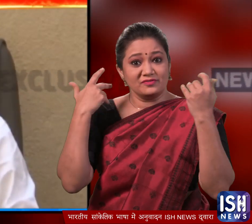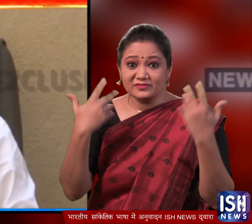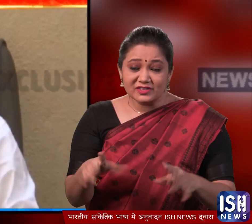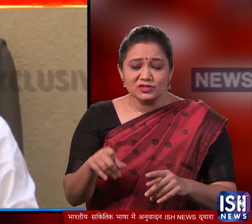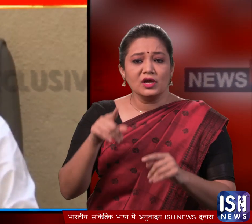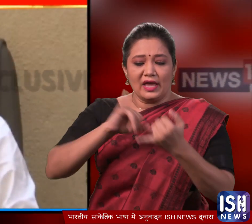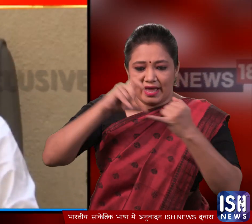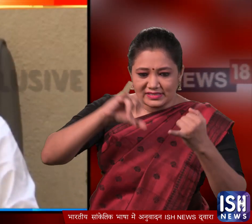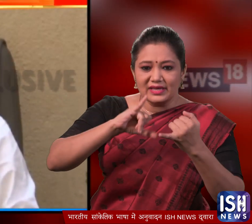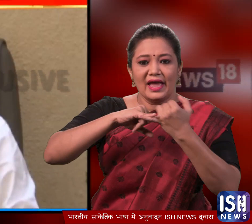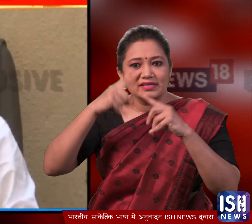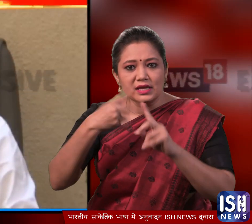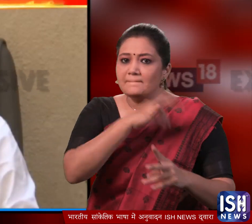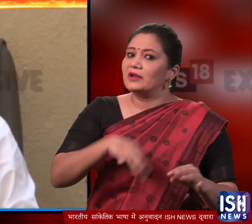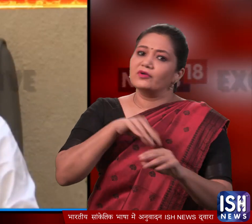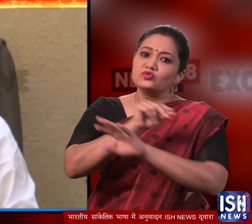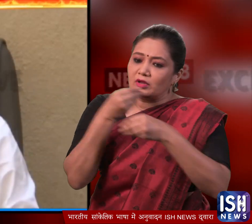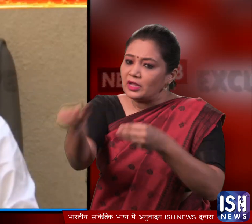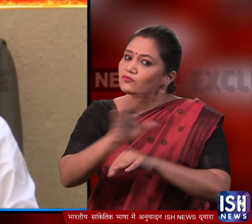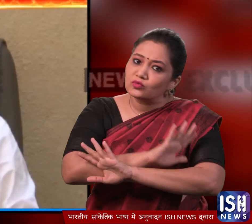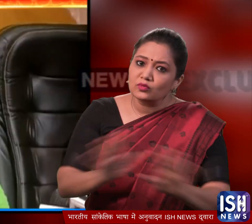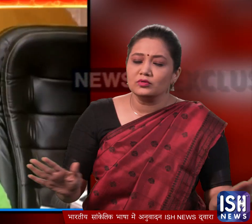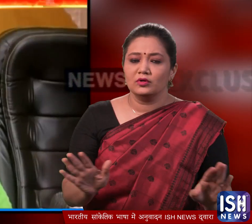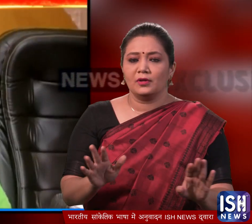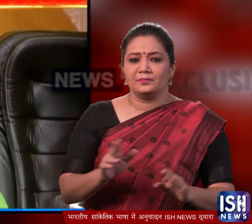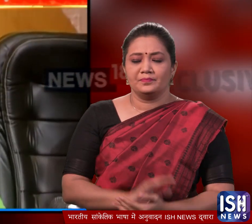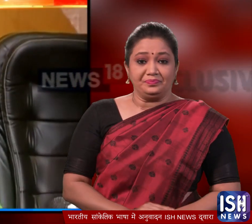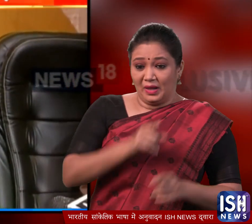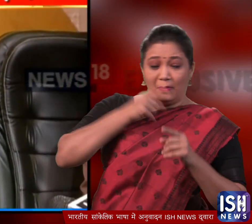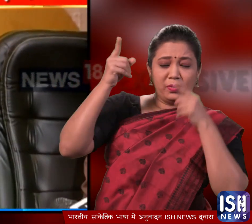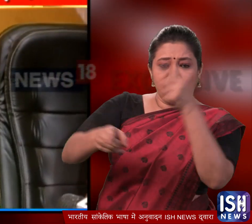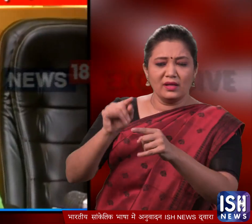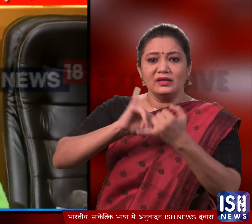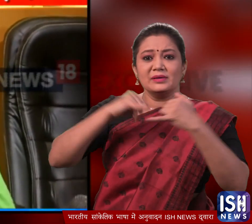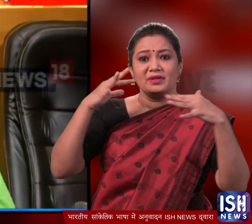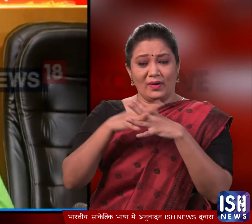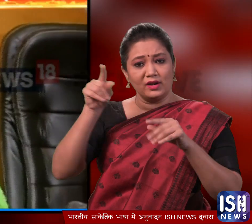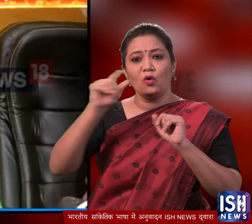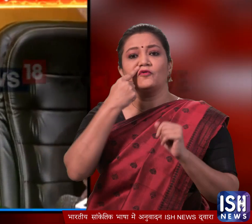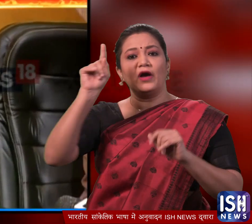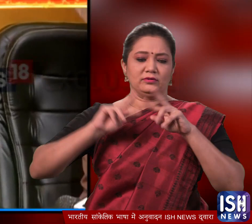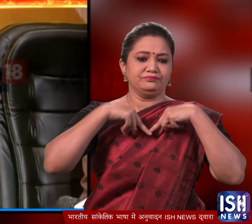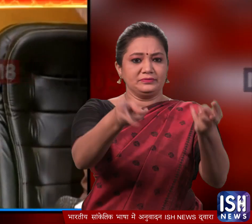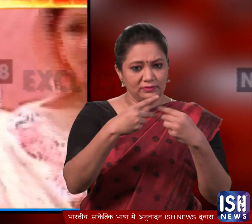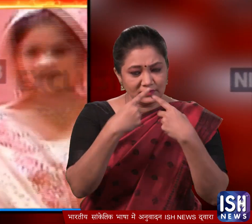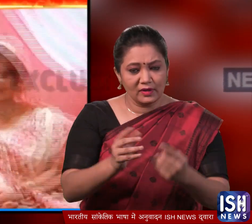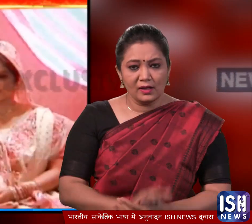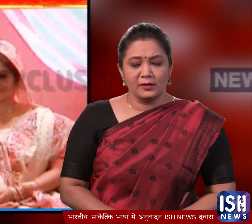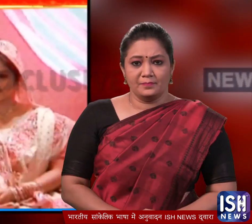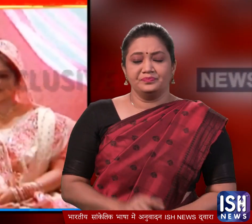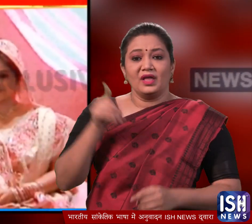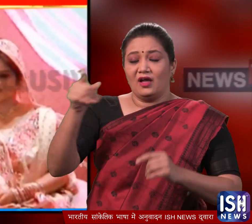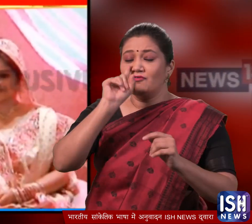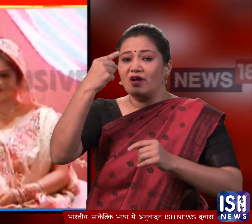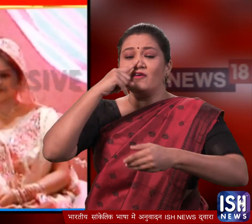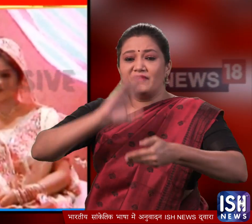धर्मांतर कर ले तो उसे शेड्यूल कास्ट का लाभ नहीं मिल सकता। लेकिन नवाब मलिक के आरोपों का जवाब समीर के पिता ने दिया। उनके मुताबिक समीर